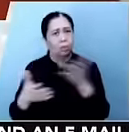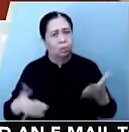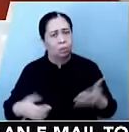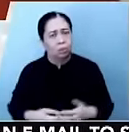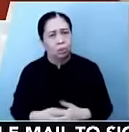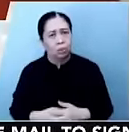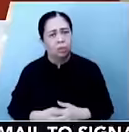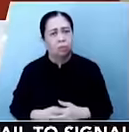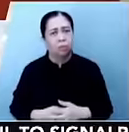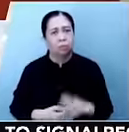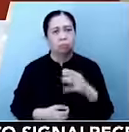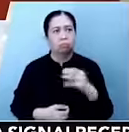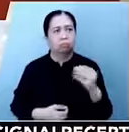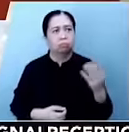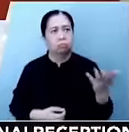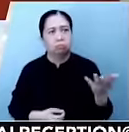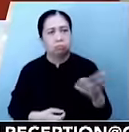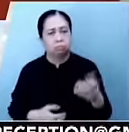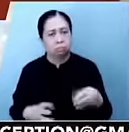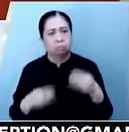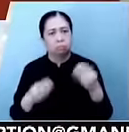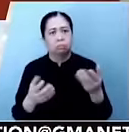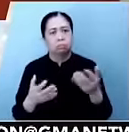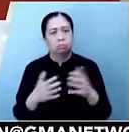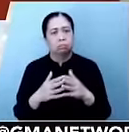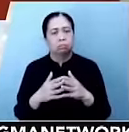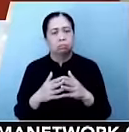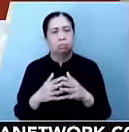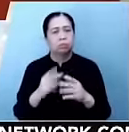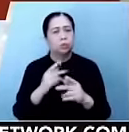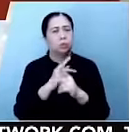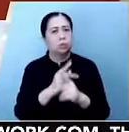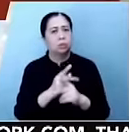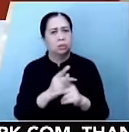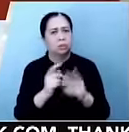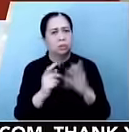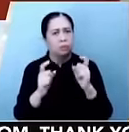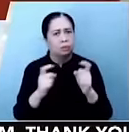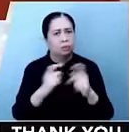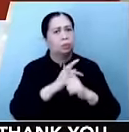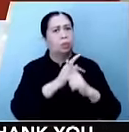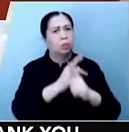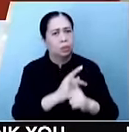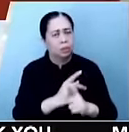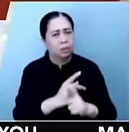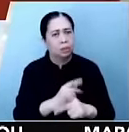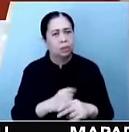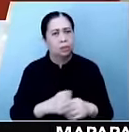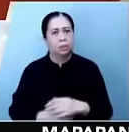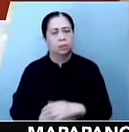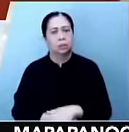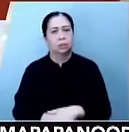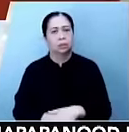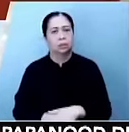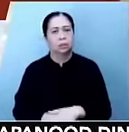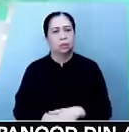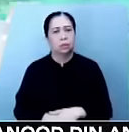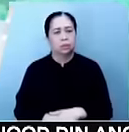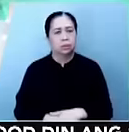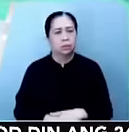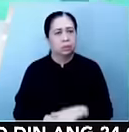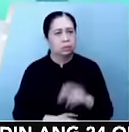and give the protection that is being